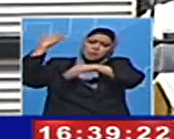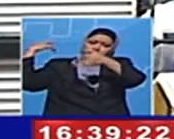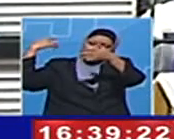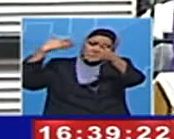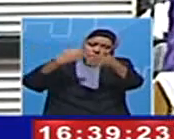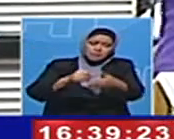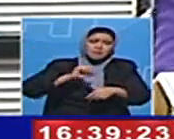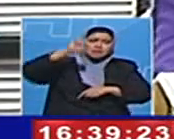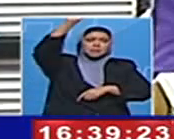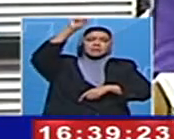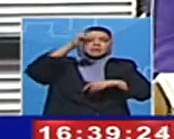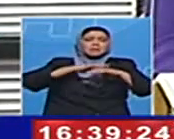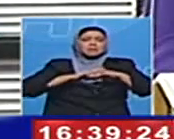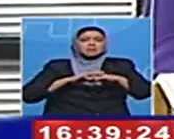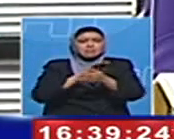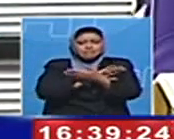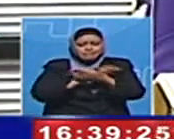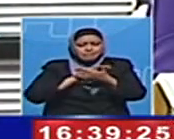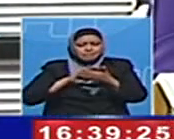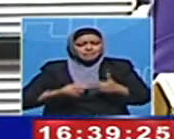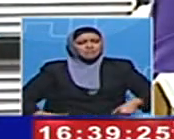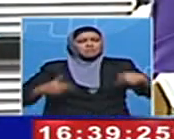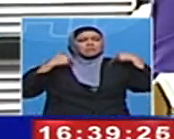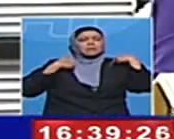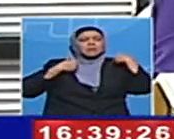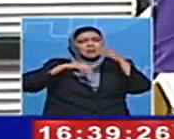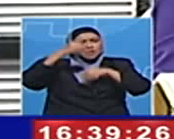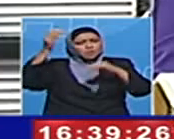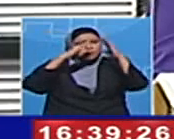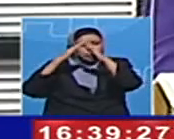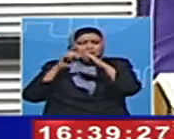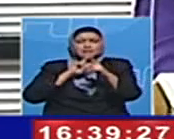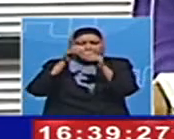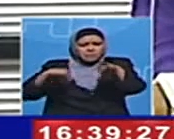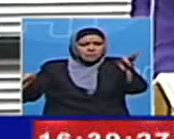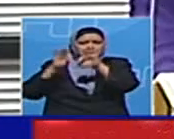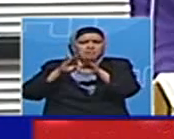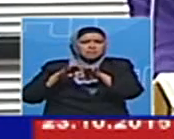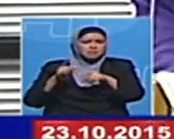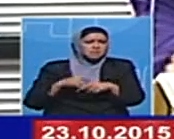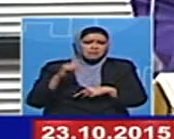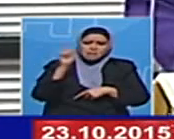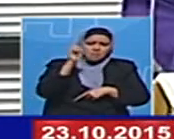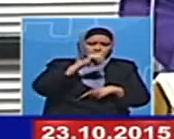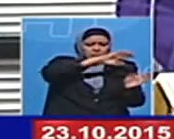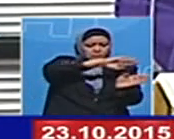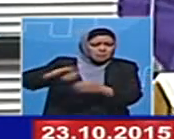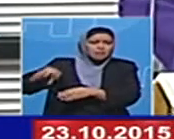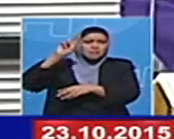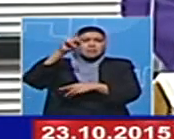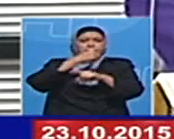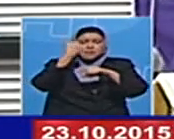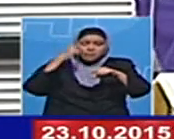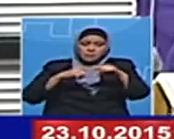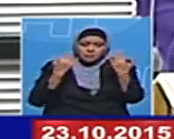kesejahteraan penduduk luar Bandar menjadi keutamaan kita mana mungkin kita meminggirkan mereka liputan Jalan luar Bandar